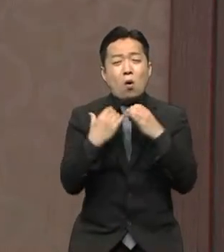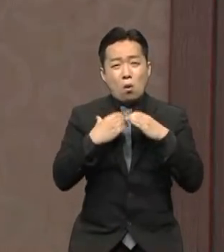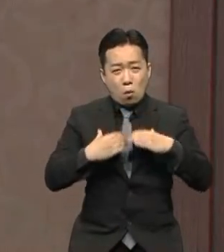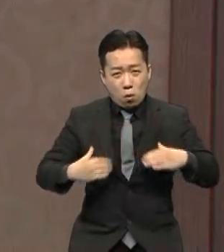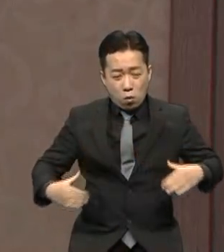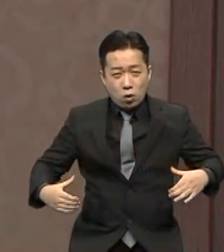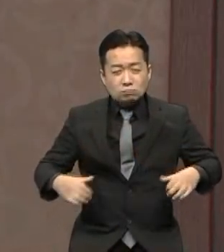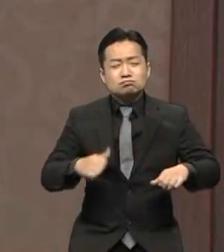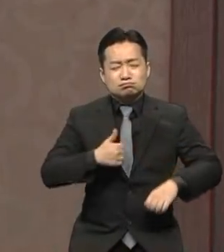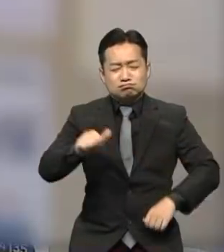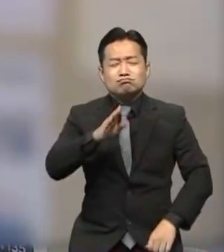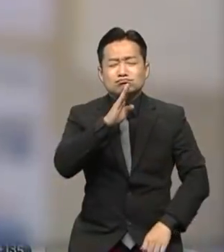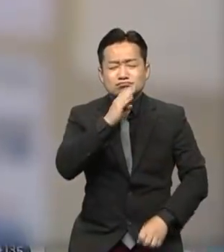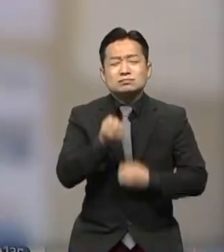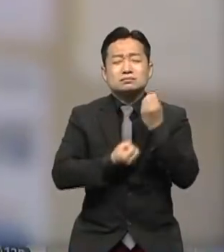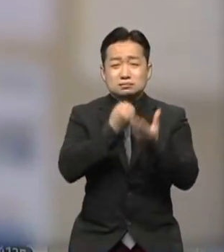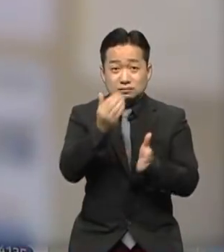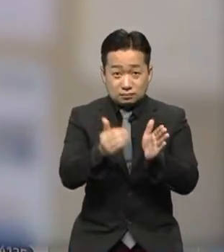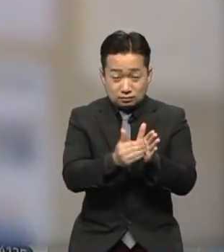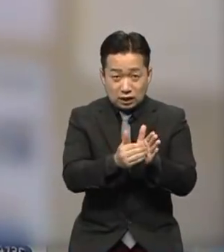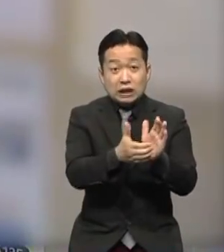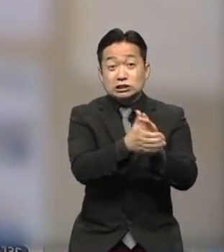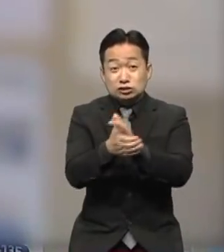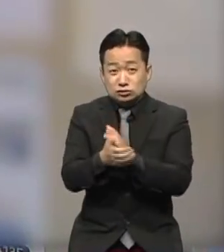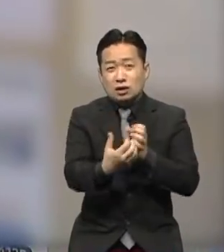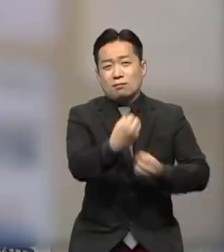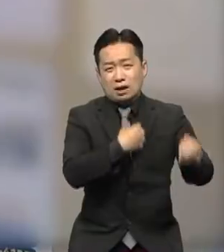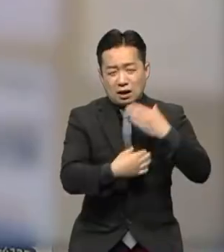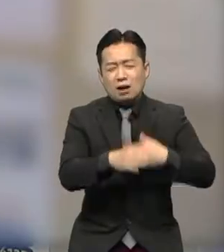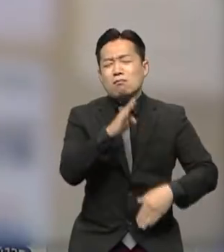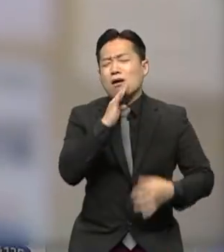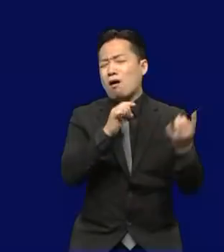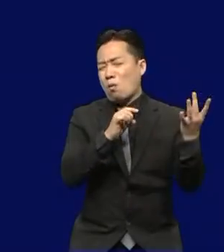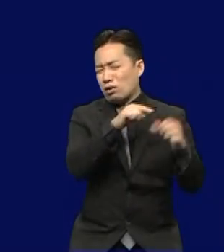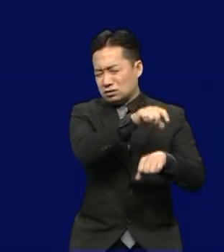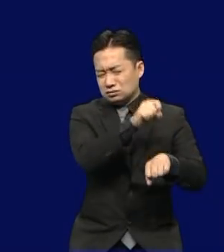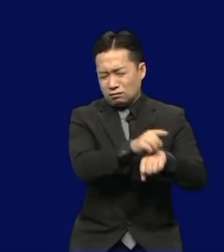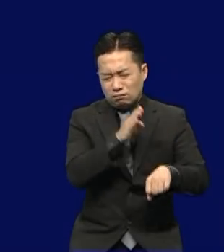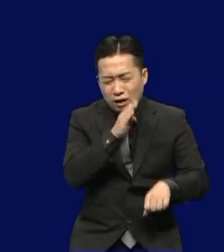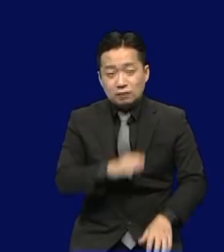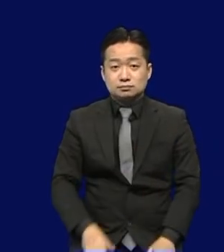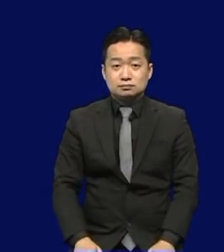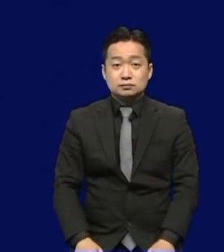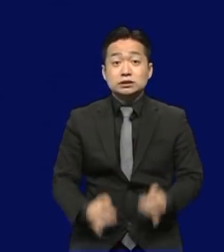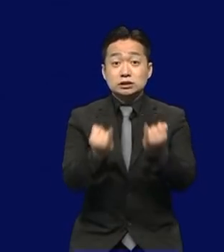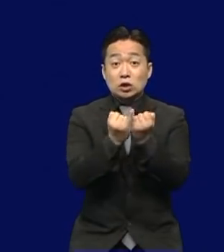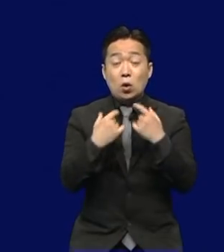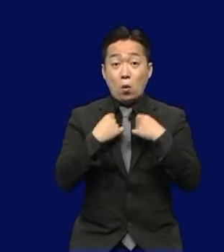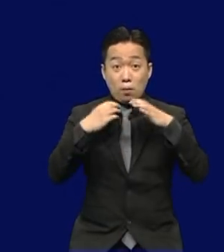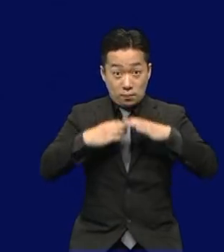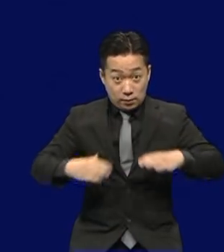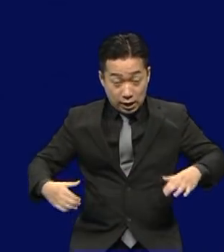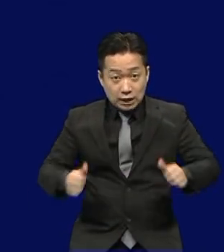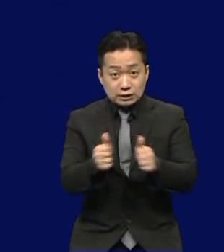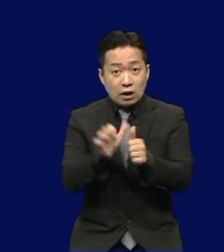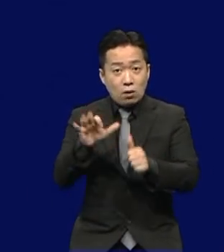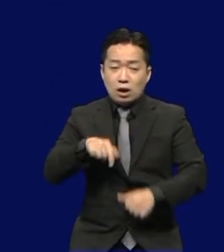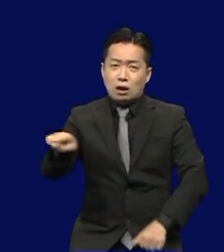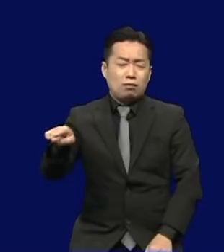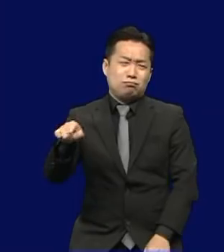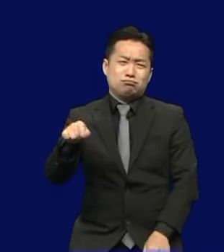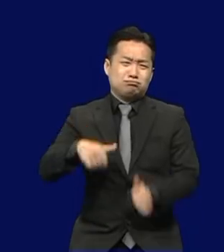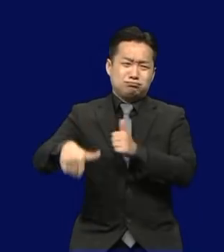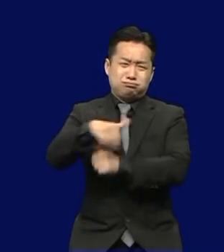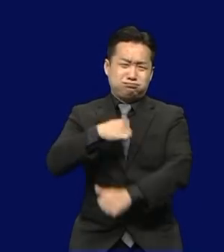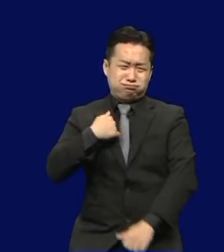입고 다닌다고 털어놨고 그의 주변인들도 같은 진술을 했습니다. A씨는 여성 차림으로 남자 화장실을 이용할 수는